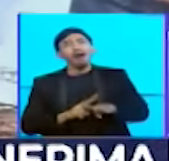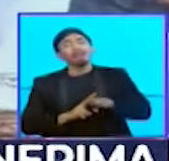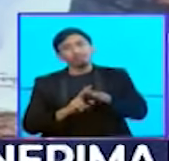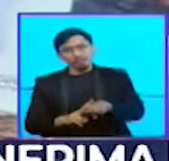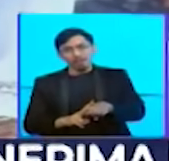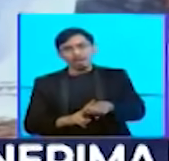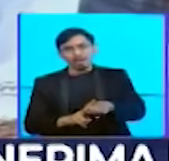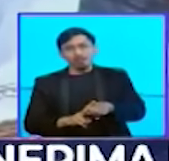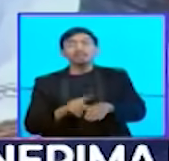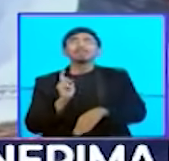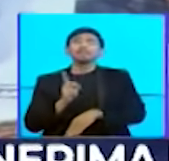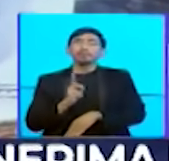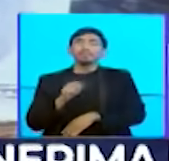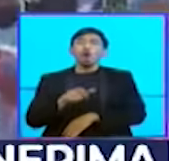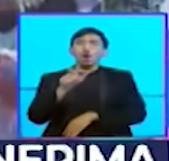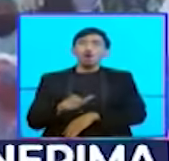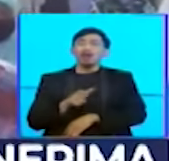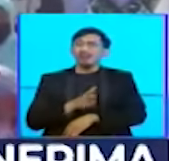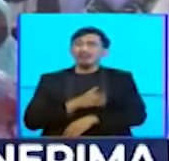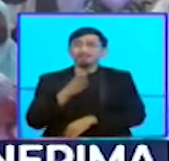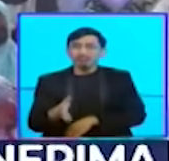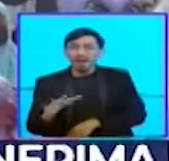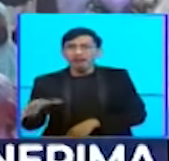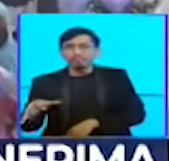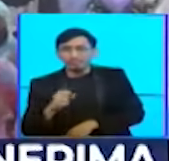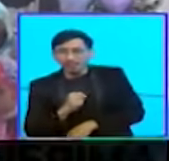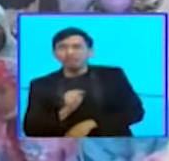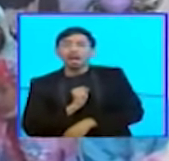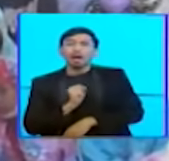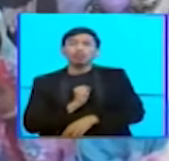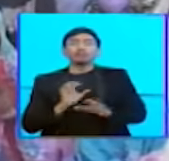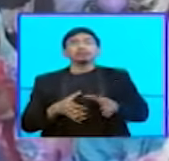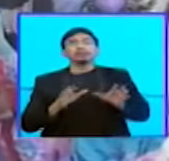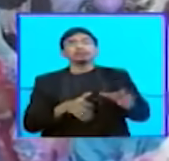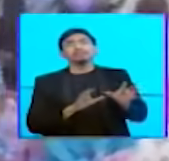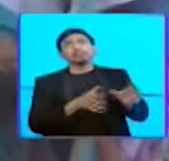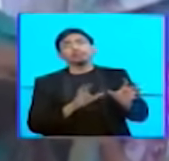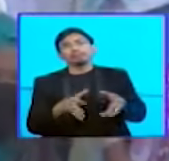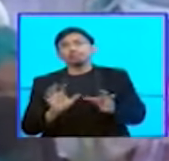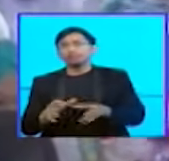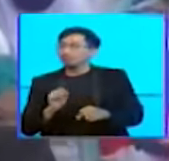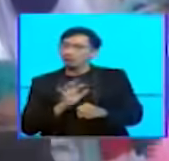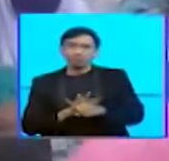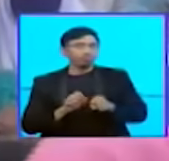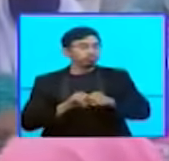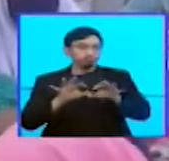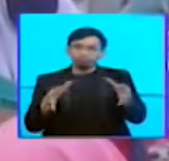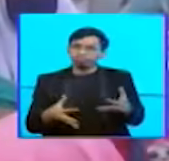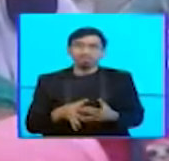di tempat pemotongan hewan kurban bisa menimbulkan kerumunan yang justru rentan terjadinya penularan COVID-19.